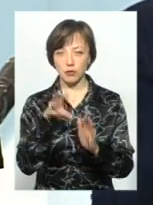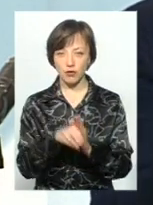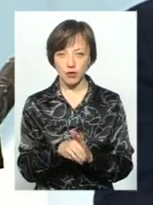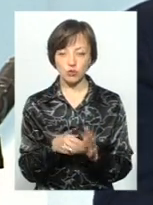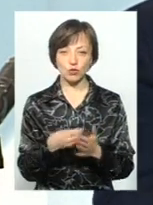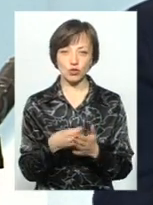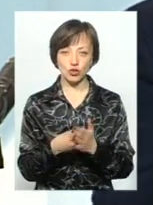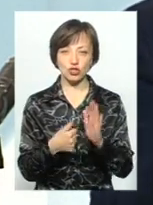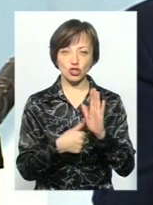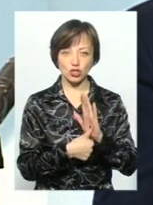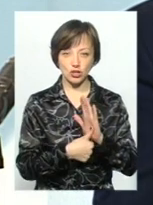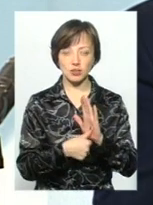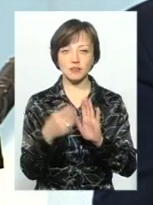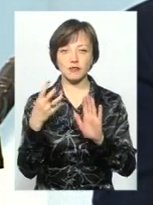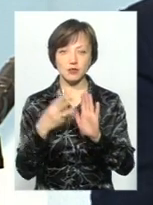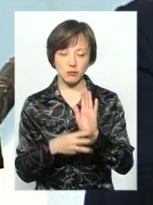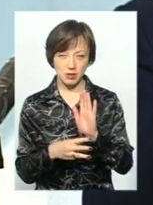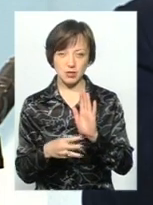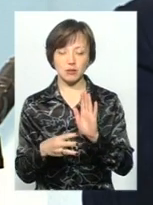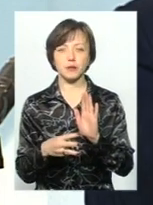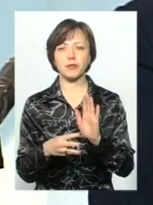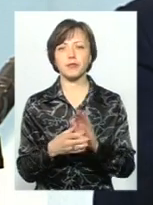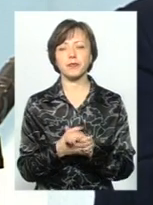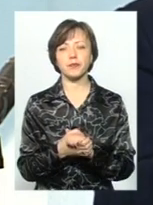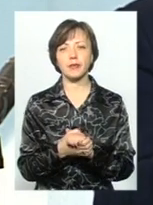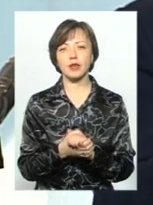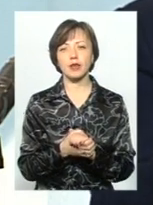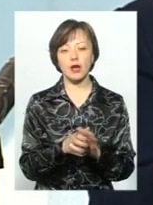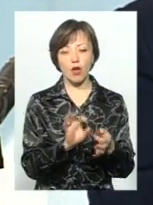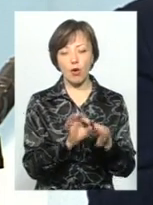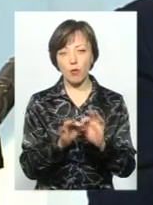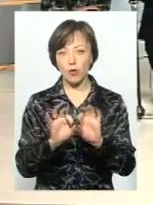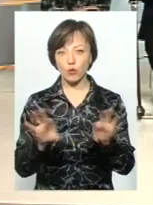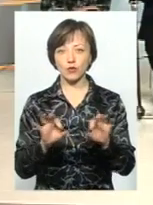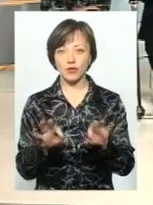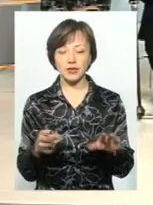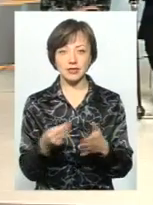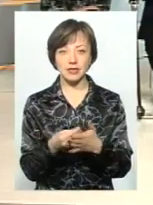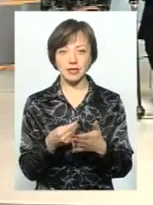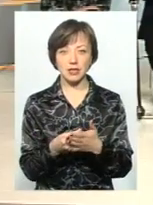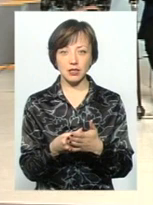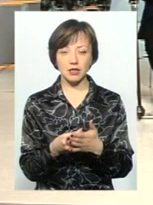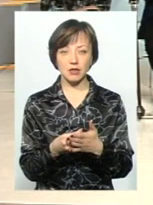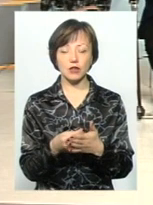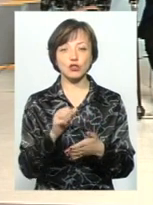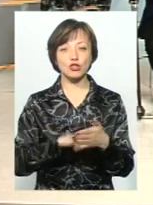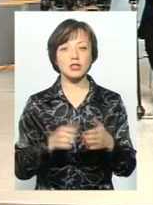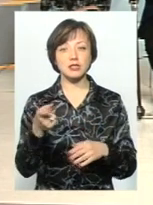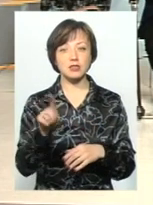ціну 6,90, так? Обґрунтування такої ціни було через те,